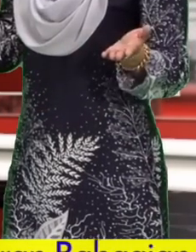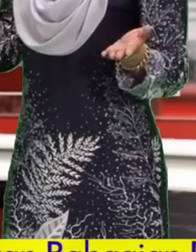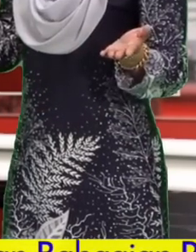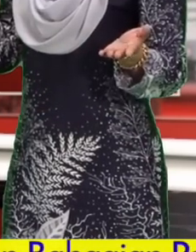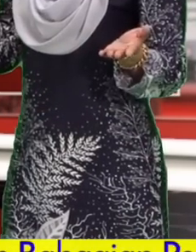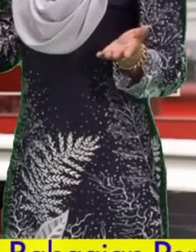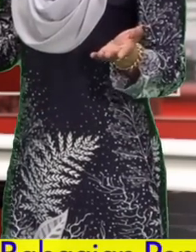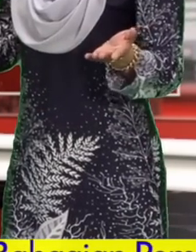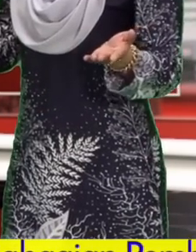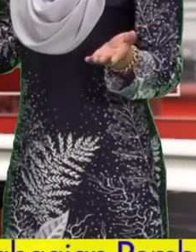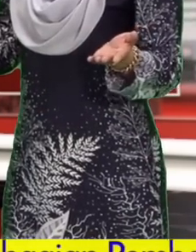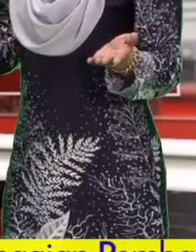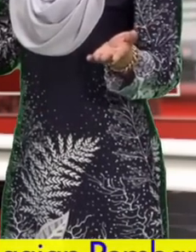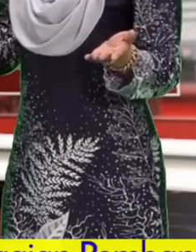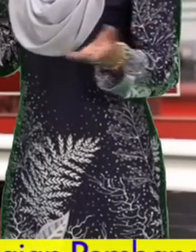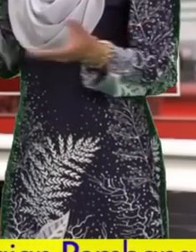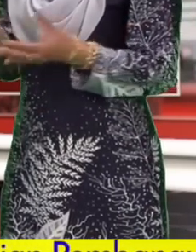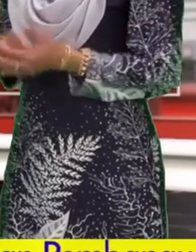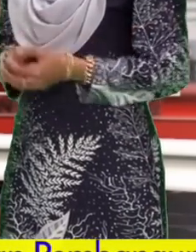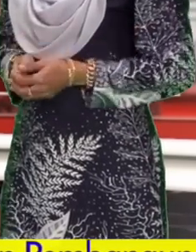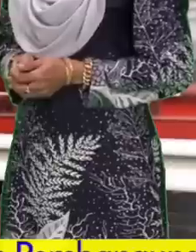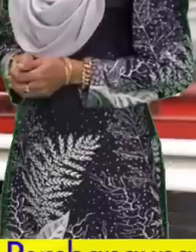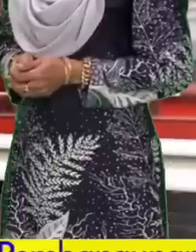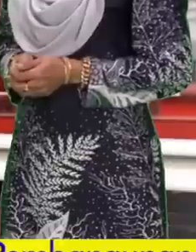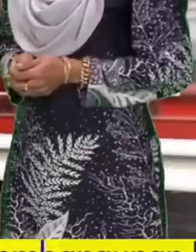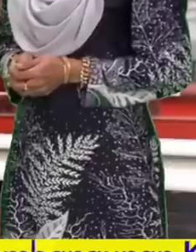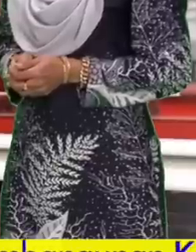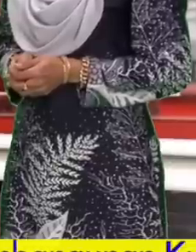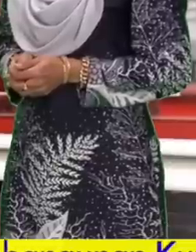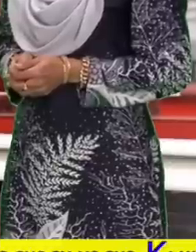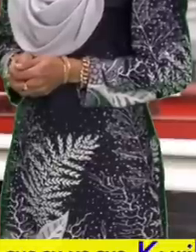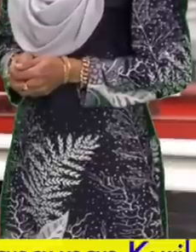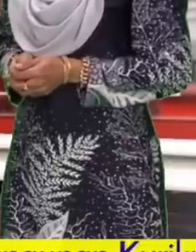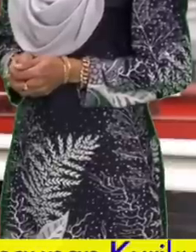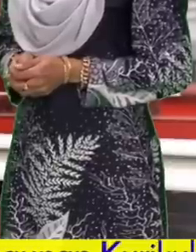sosial Jadikan saya selama